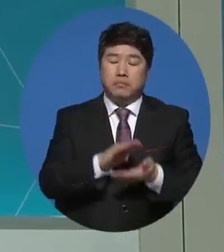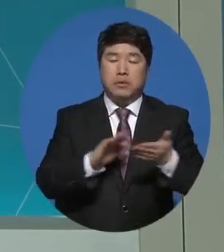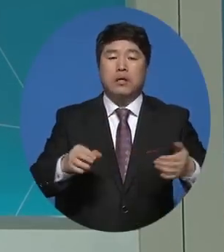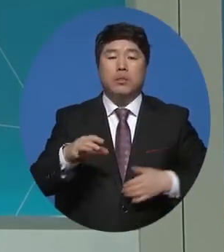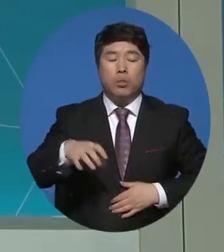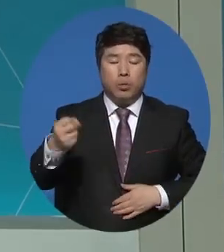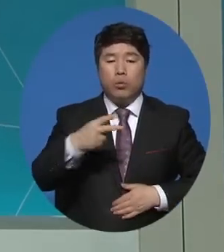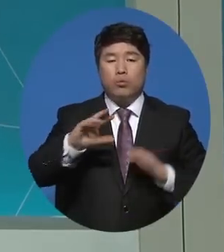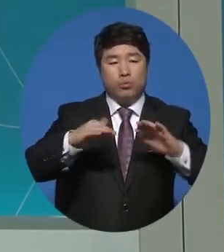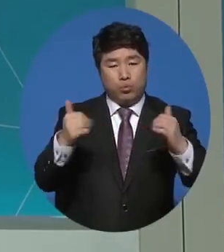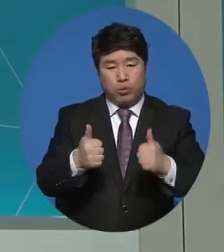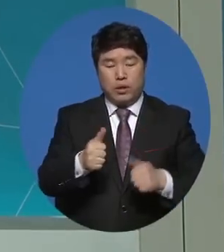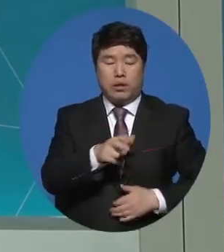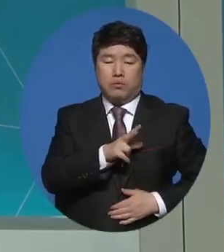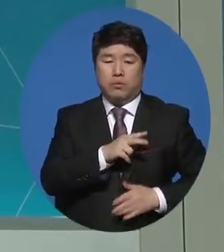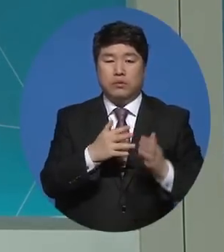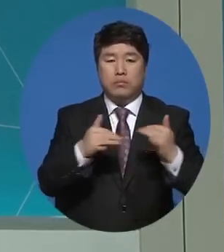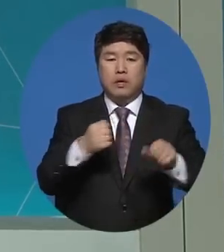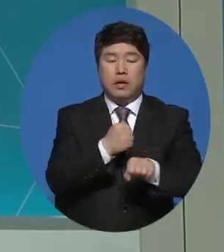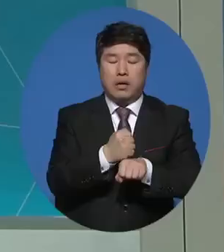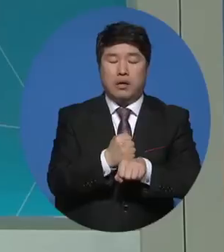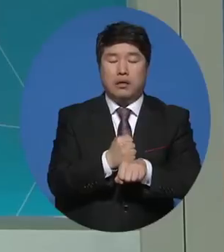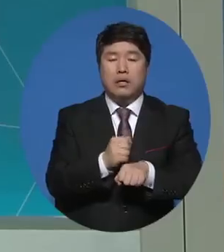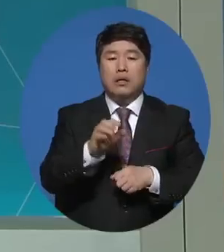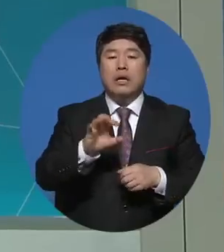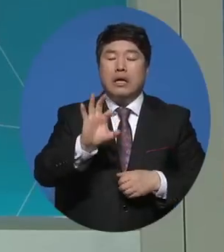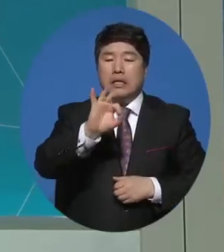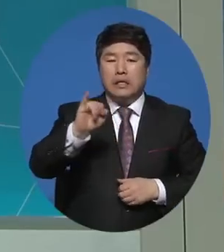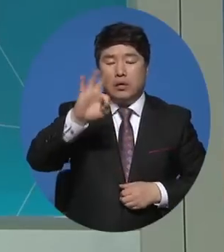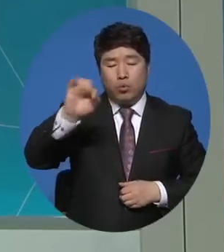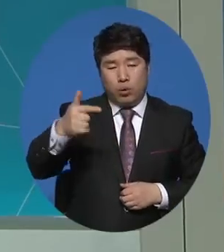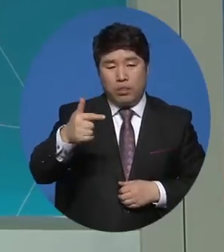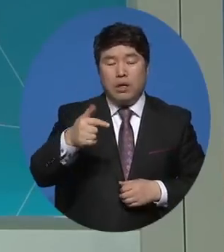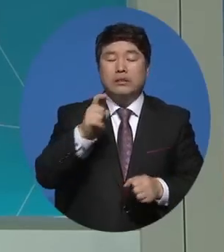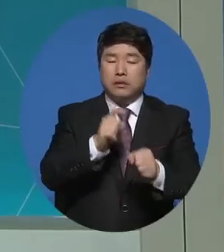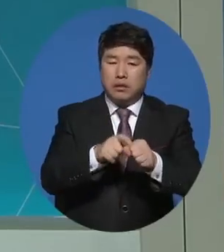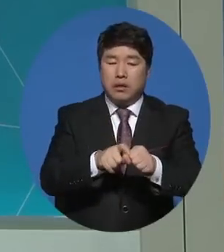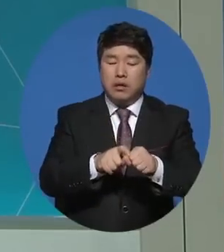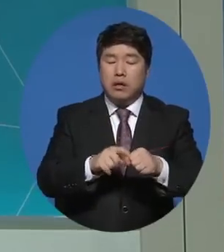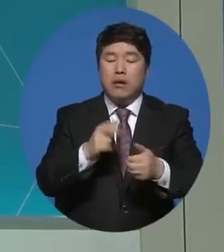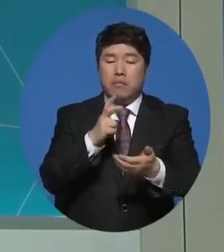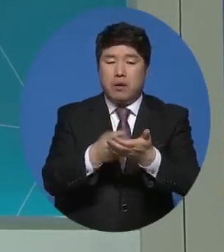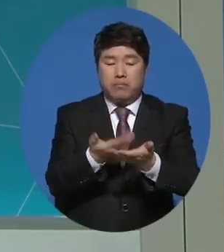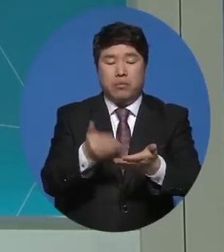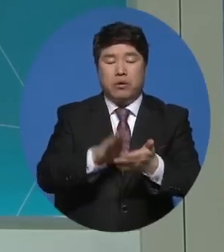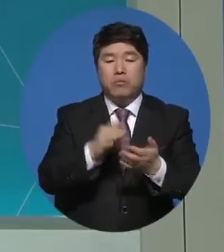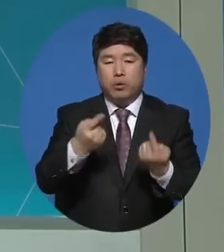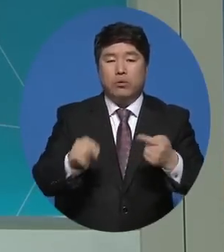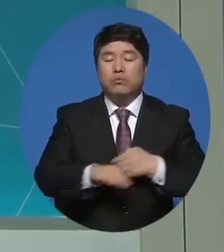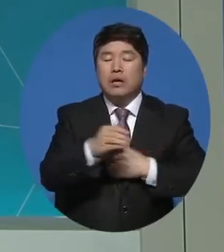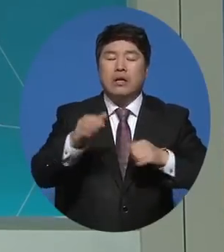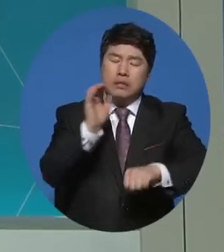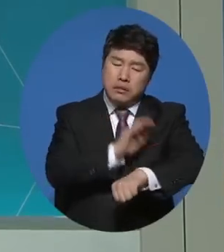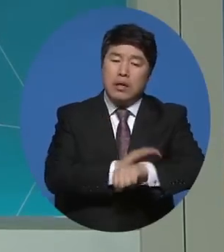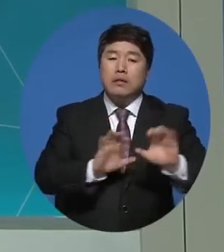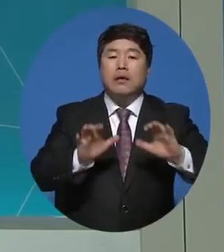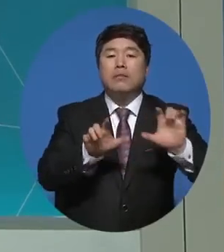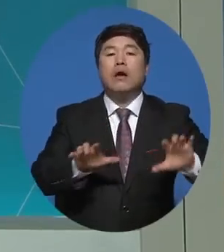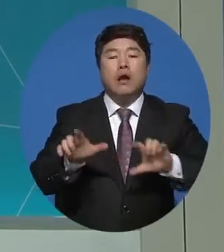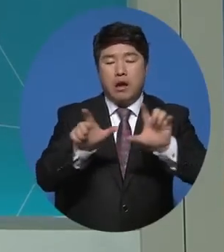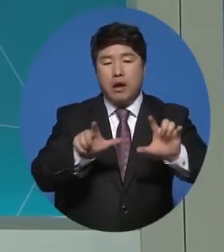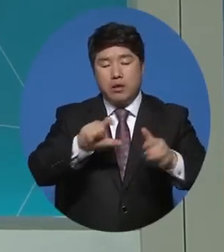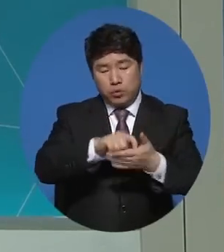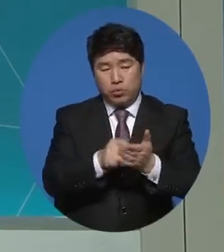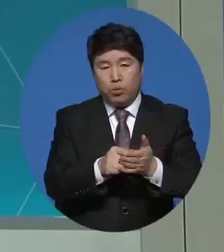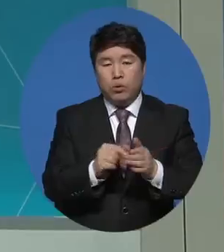국회의원들이 추진하는 이원 집정 무죄라는 개헌보다 저는 늘 우리가 선진국 수준으로 올라갈 때까지는 4년